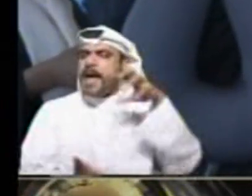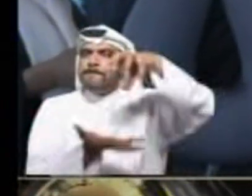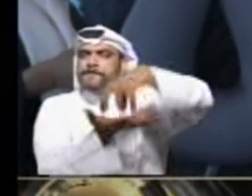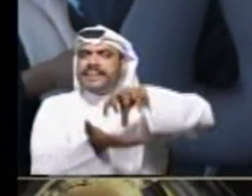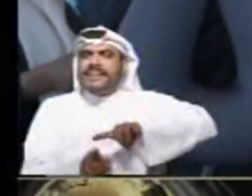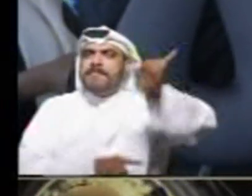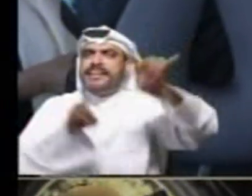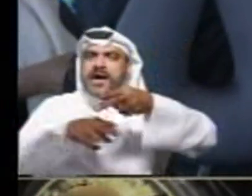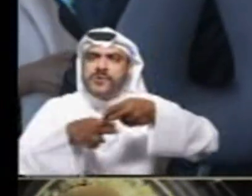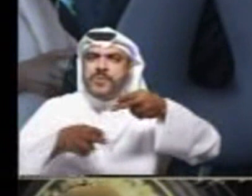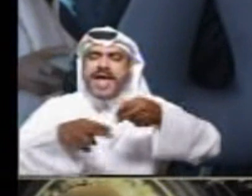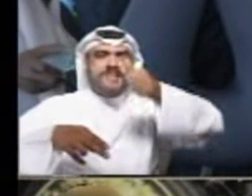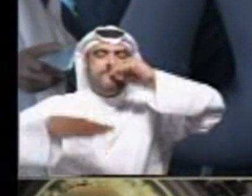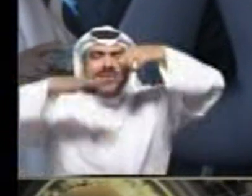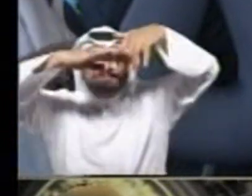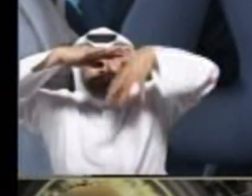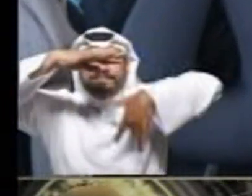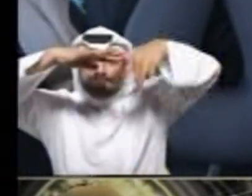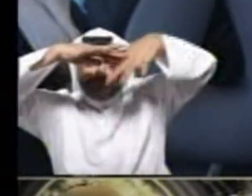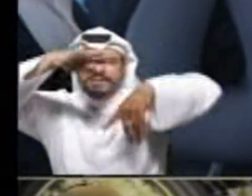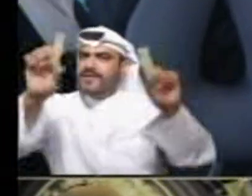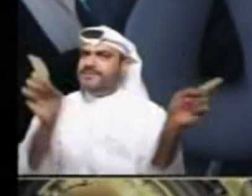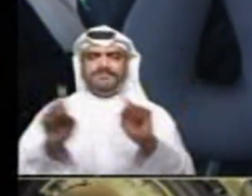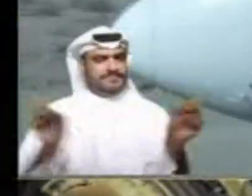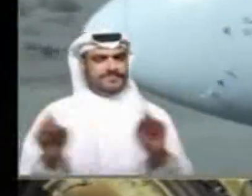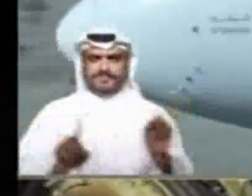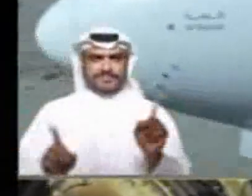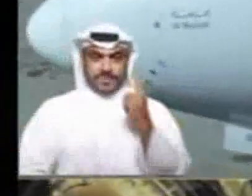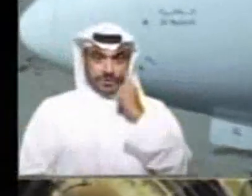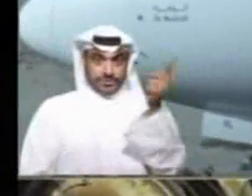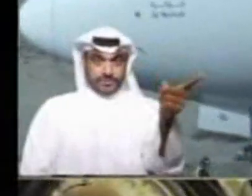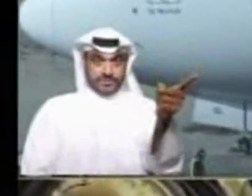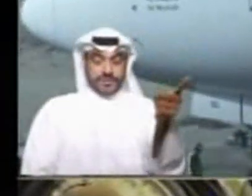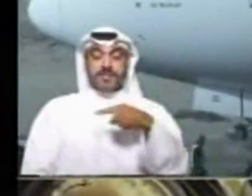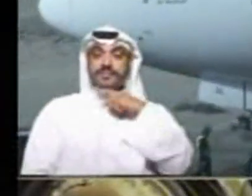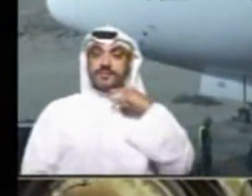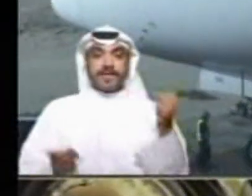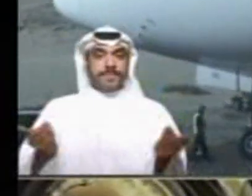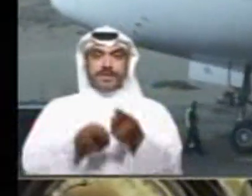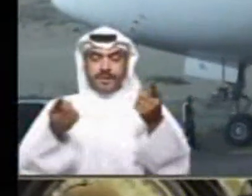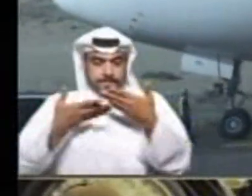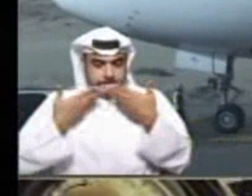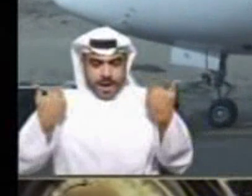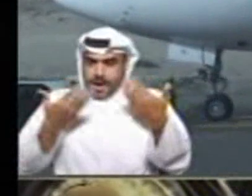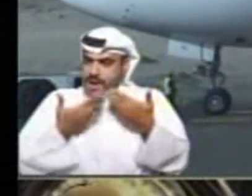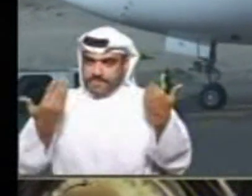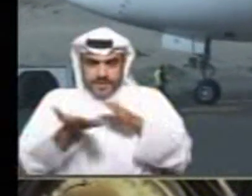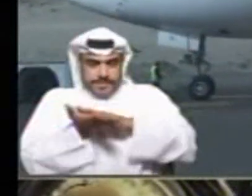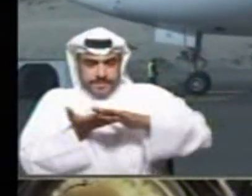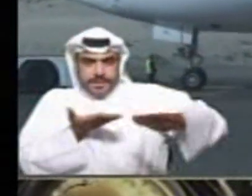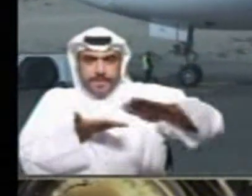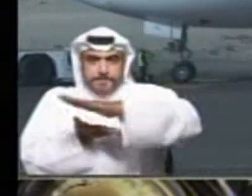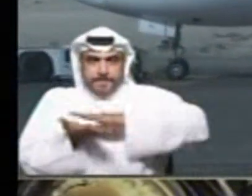للجهات الرسمية. أنا أبين للكل المبنى شغال مثل الوضع الطبيعي اللي ما في أمطار.